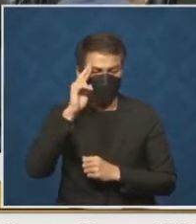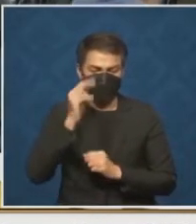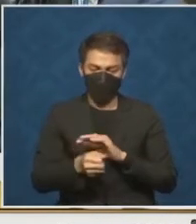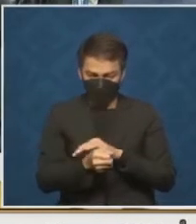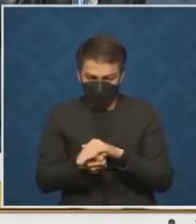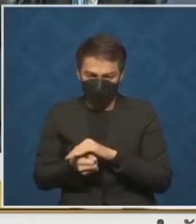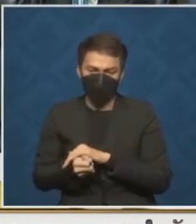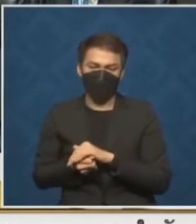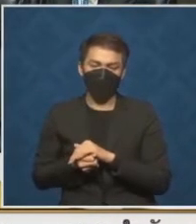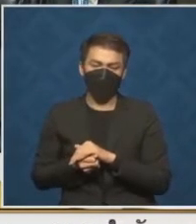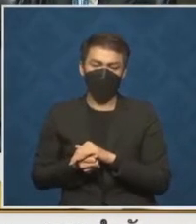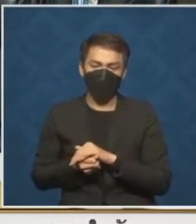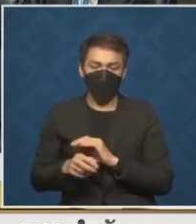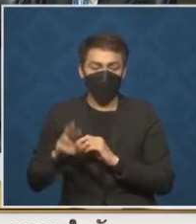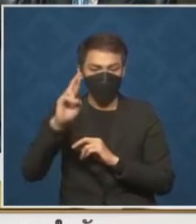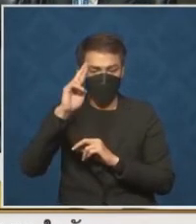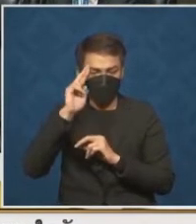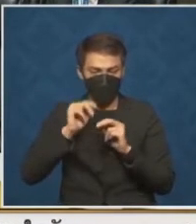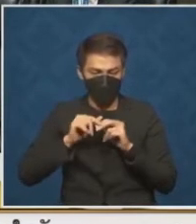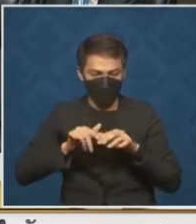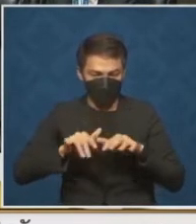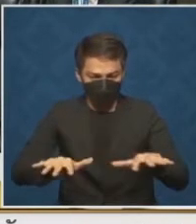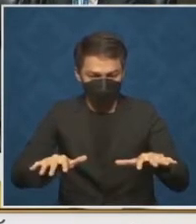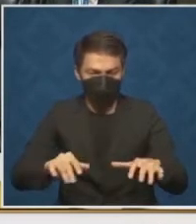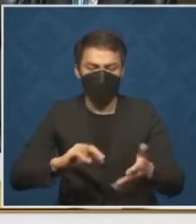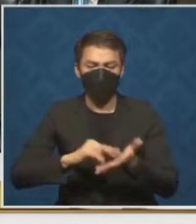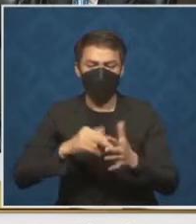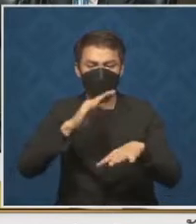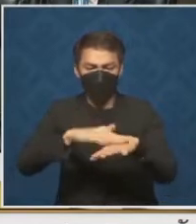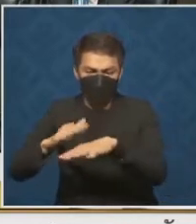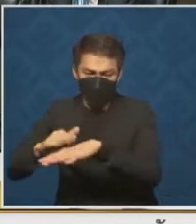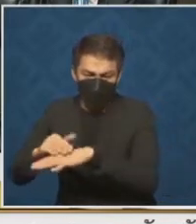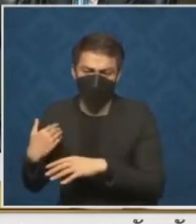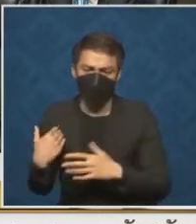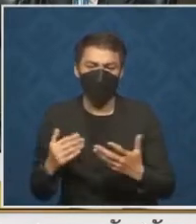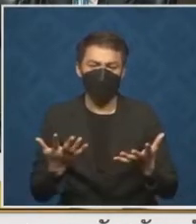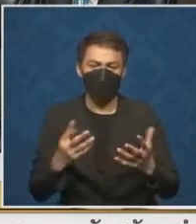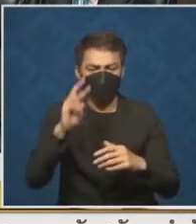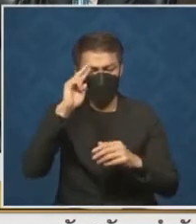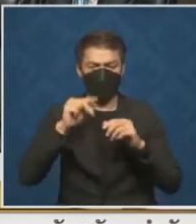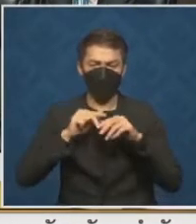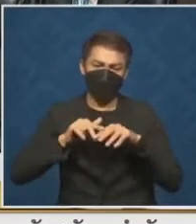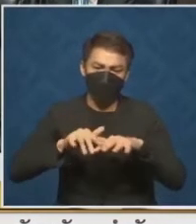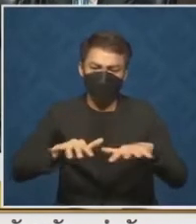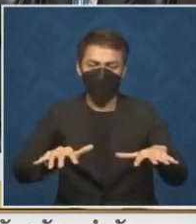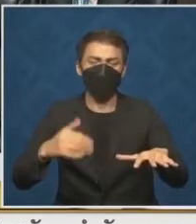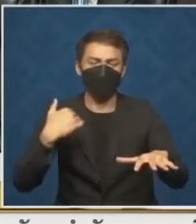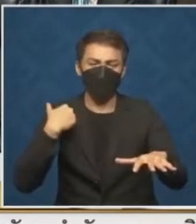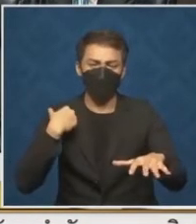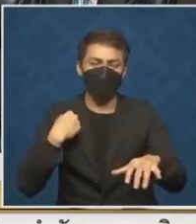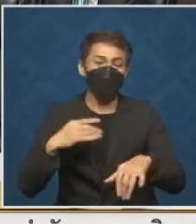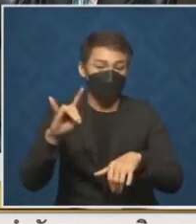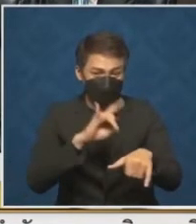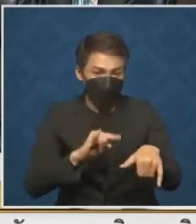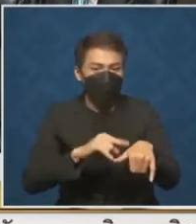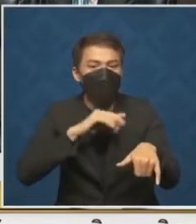เกษตรกรผู้เลี้ยงสุกรได้รับความเสียหายและเดือดร้อนในวงกว้างภายใต้สัญญาการ